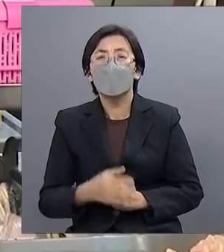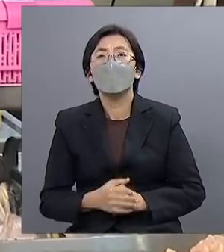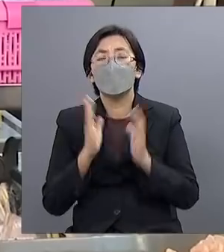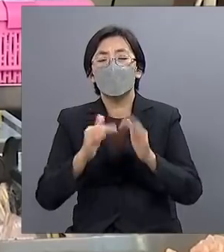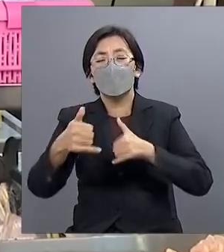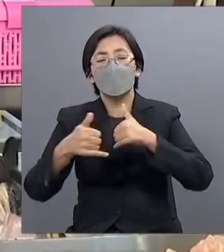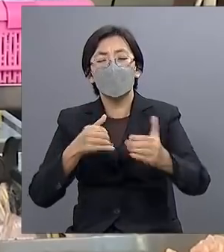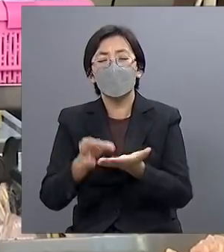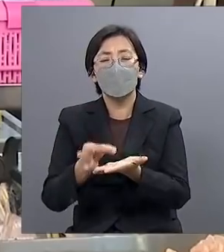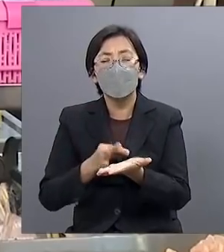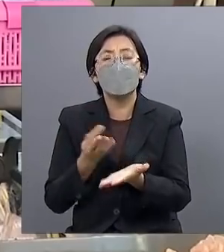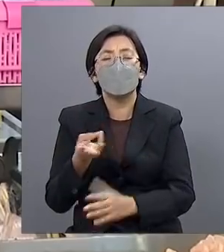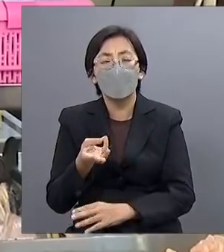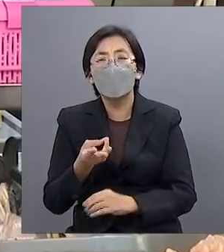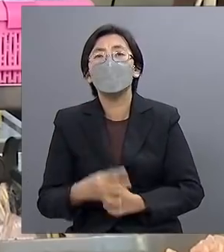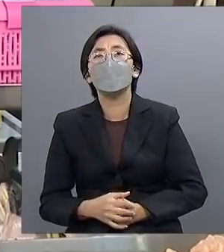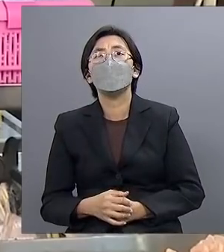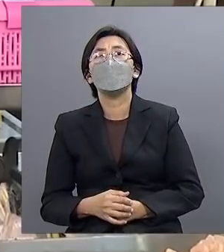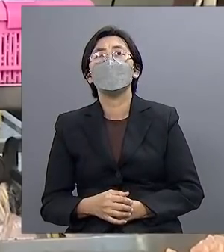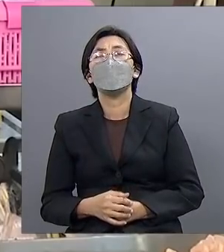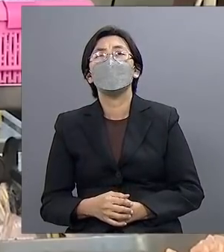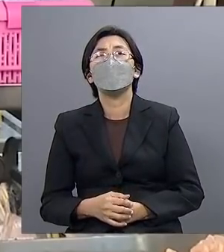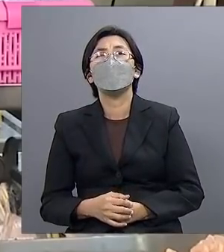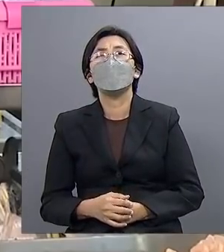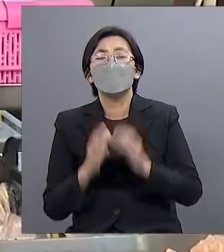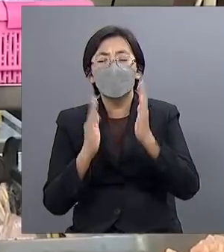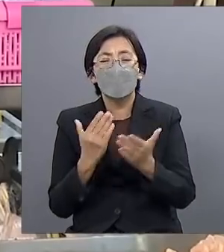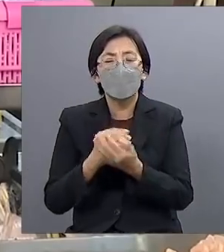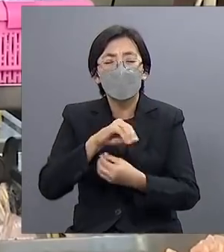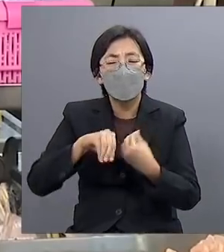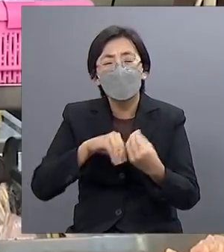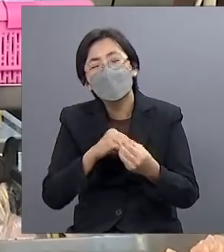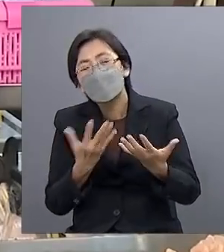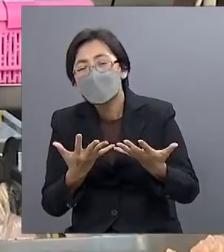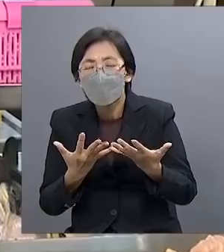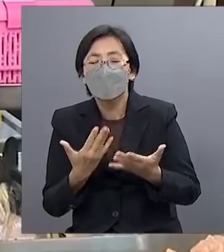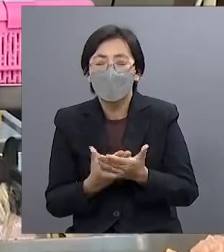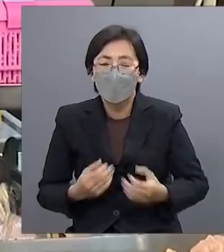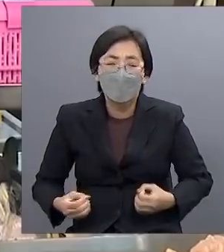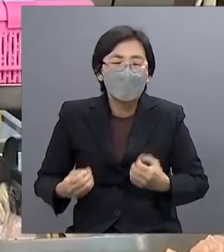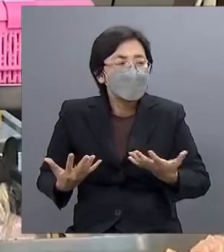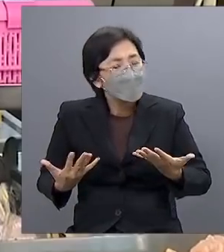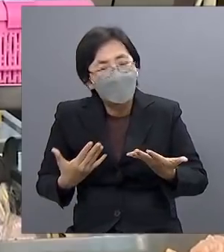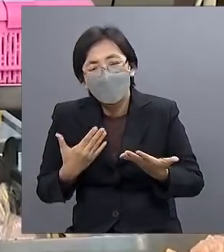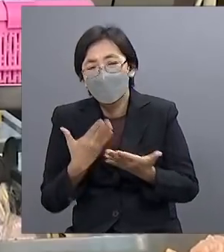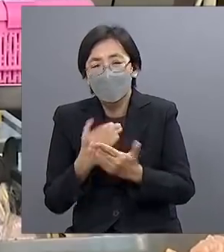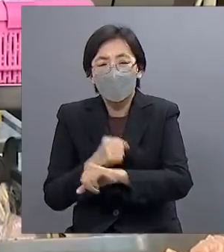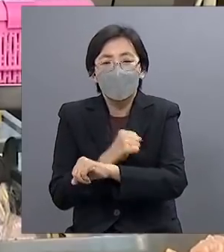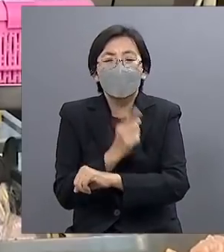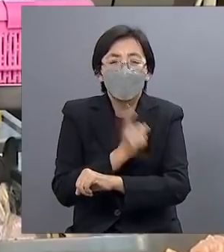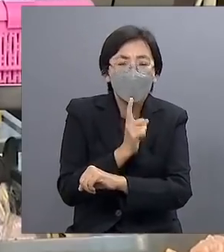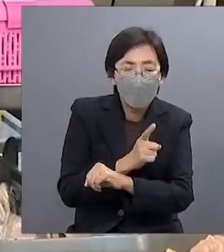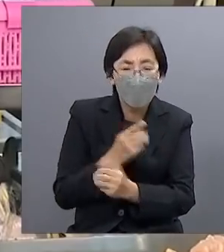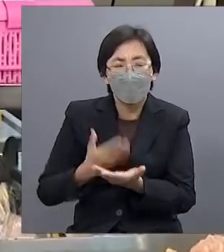ครับกำลังซื้อเขาน้อยพี ่ ค่าแรงก็เท่าเดิมกำลังซื้อก็น้